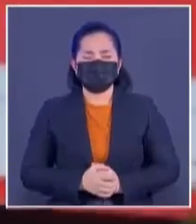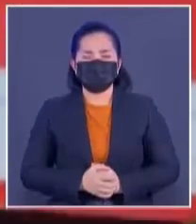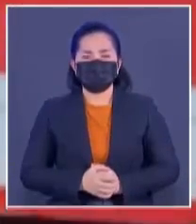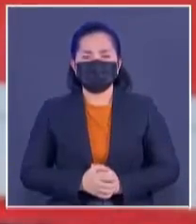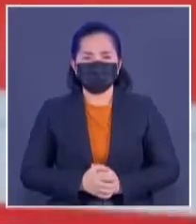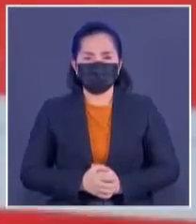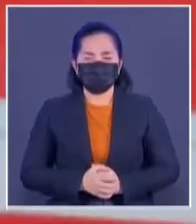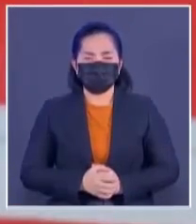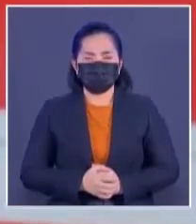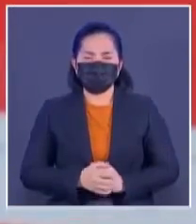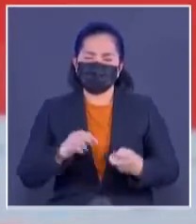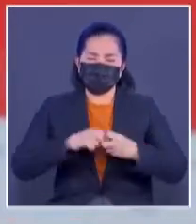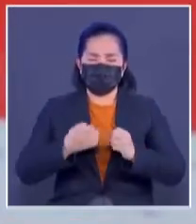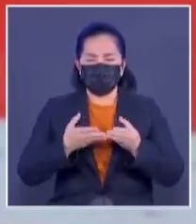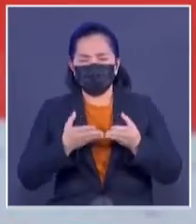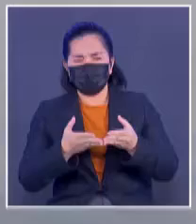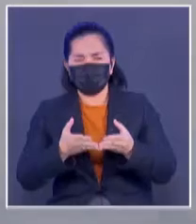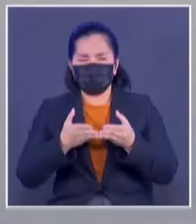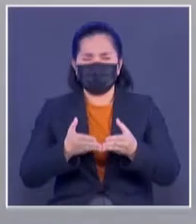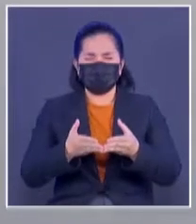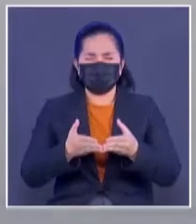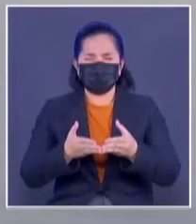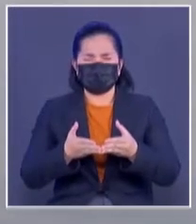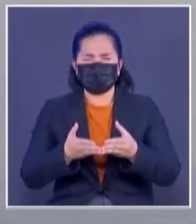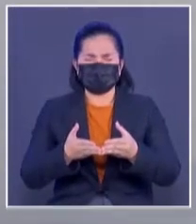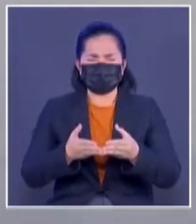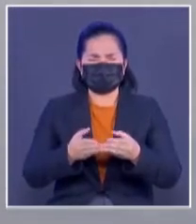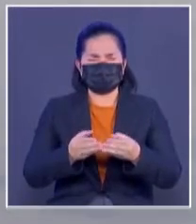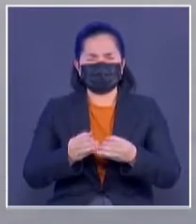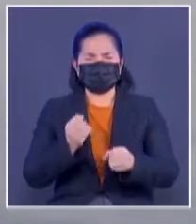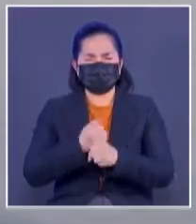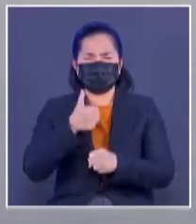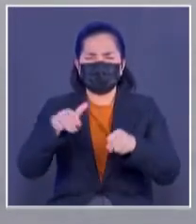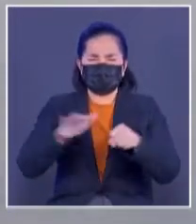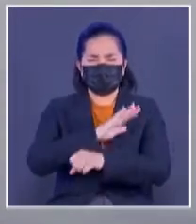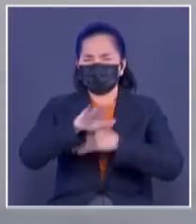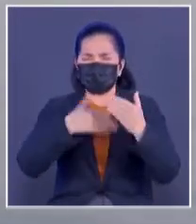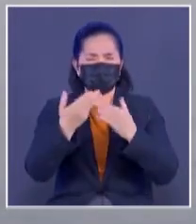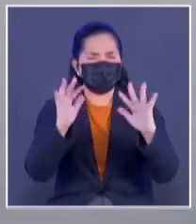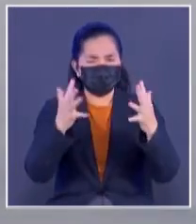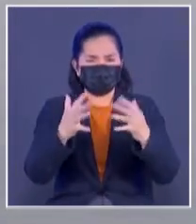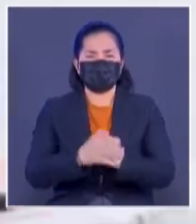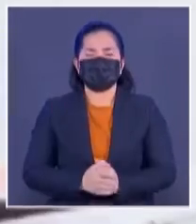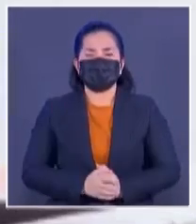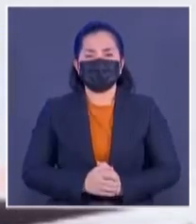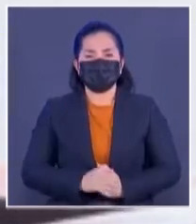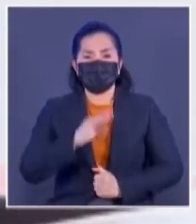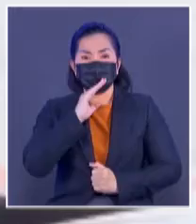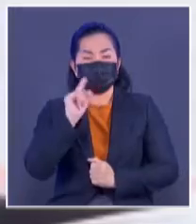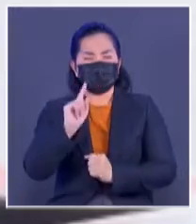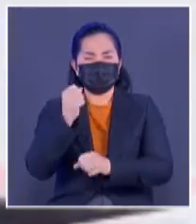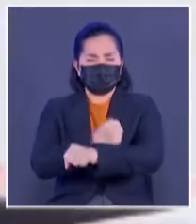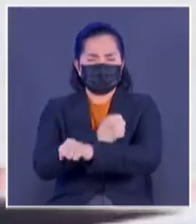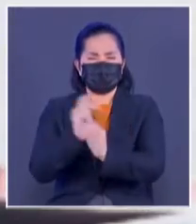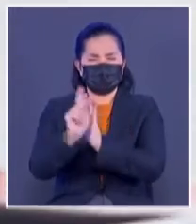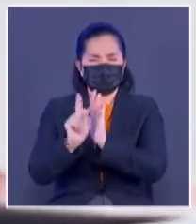พอทำให้การออกเรือก็ไม่สามารถทำได้เต็มที่ทำได้บางส่วนเท่านั้นครับถ้าหากว่าด้านนึงคิดว่าจะรับแรงงานผิดกฎ